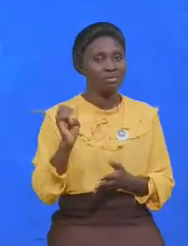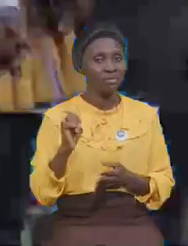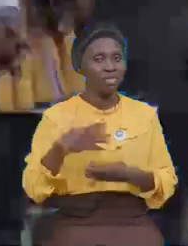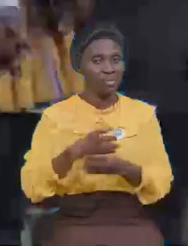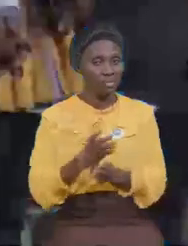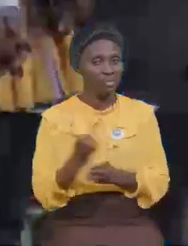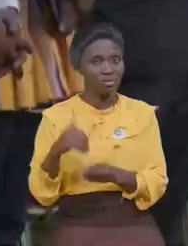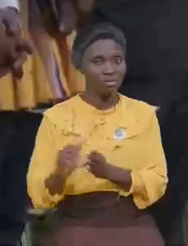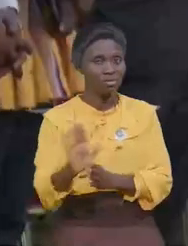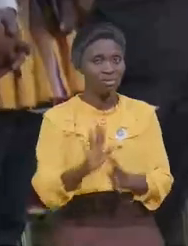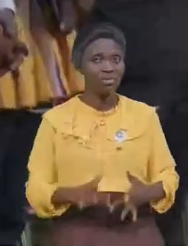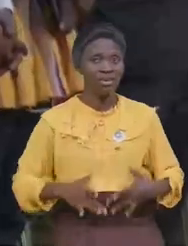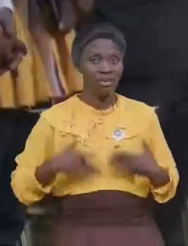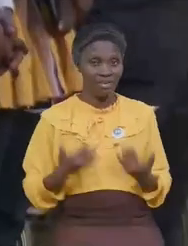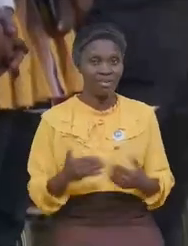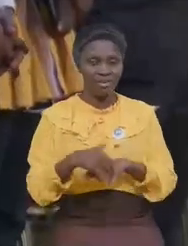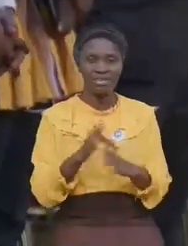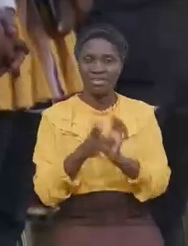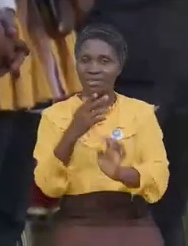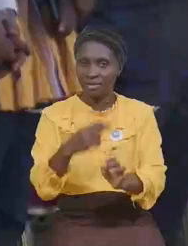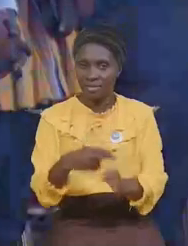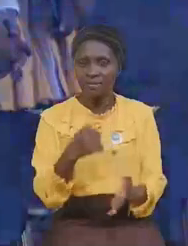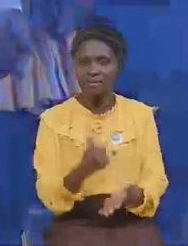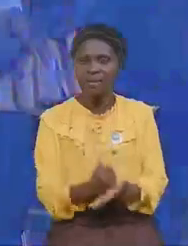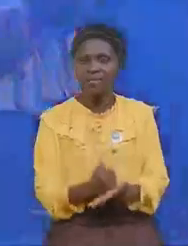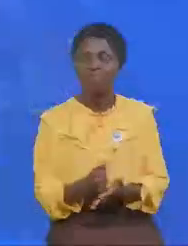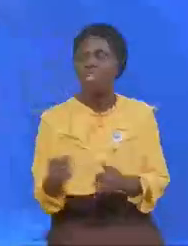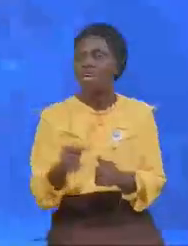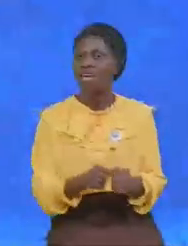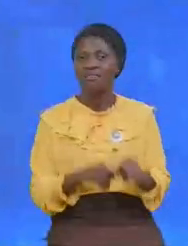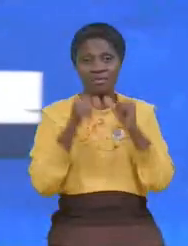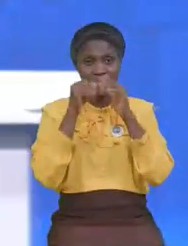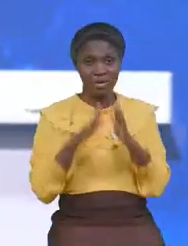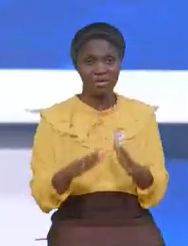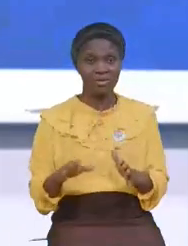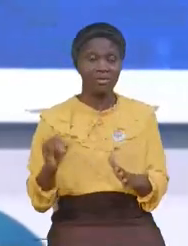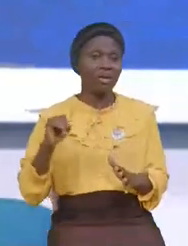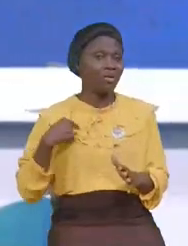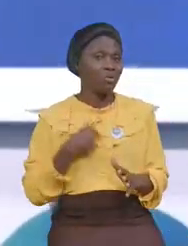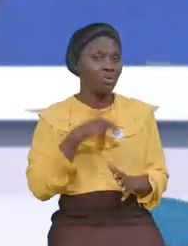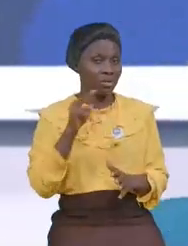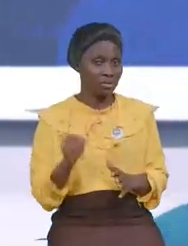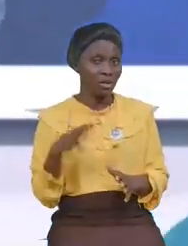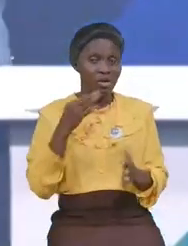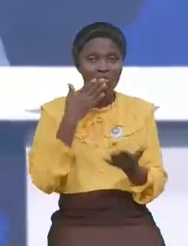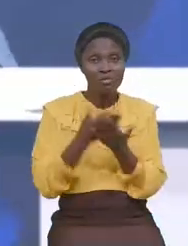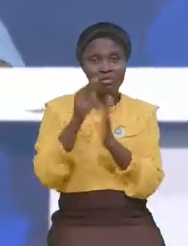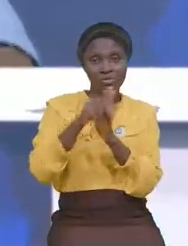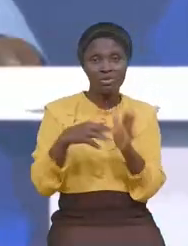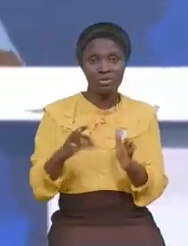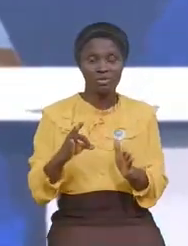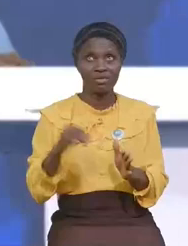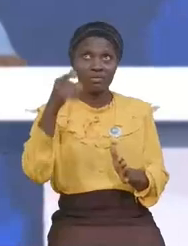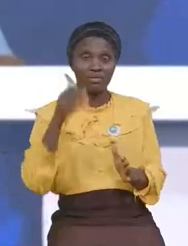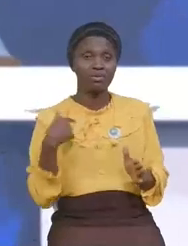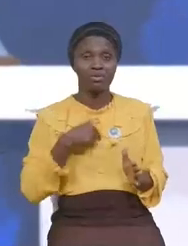vous recréer ce soir. Toute la bénédiction dont on a besoin, toute la bonté de Dieu